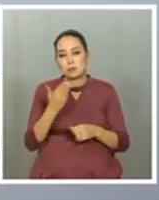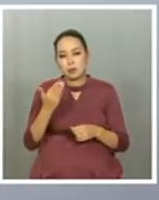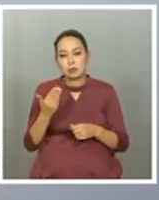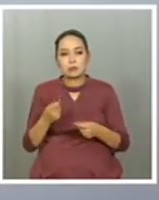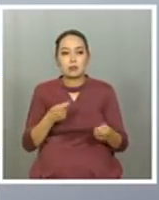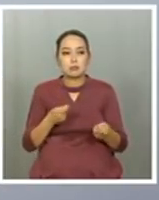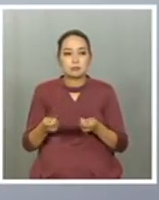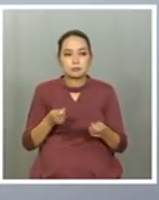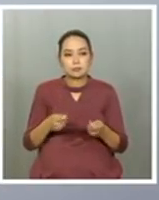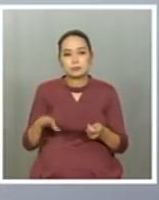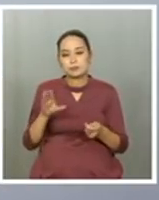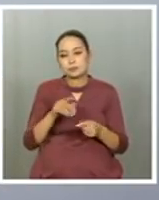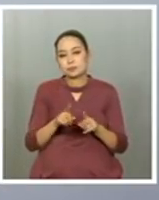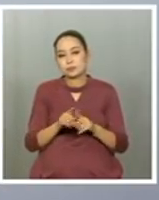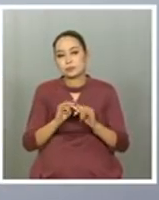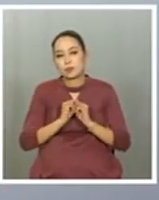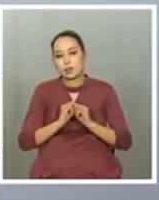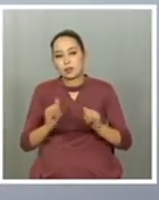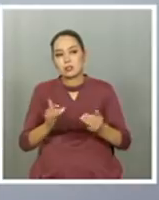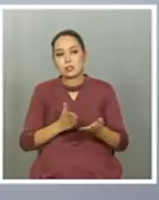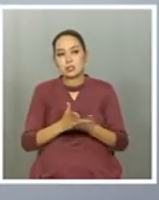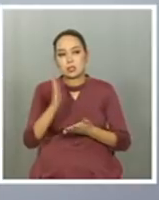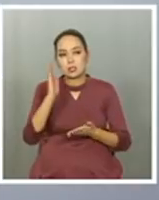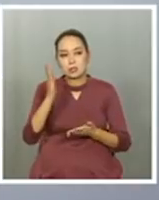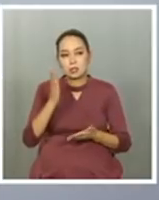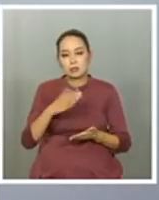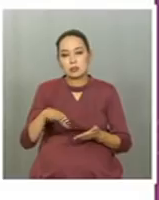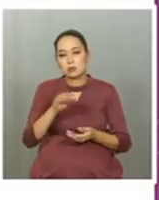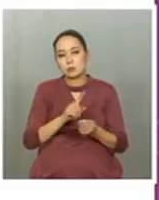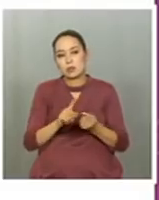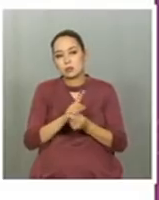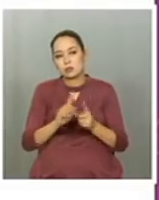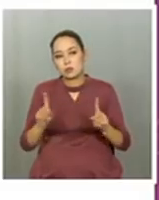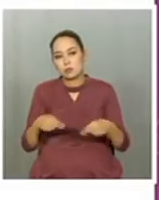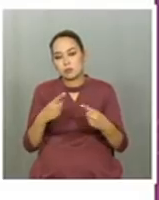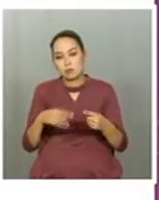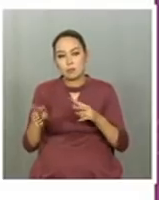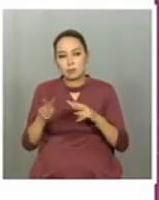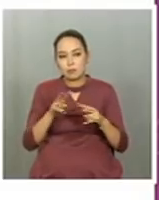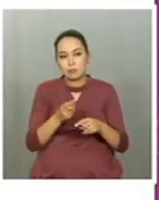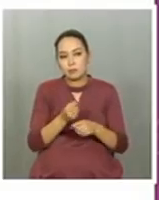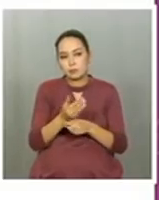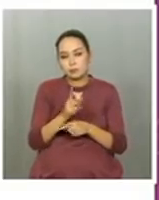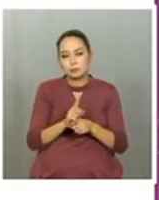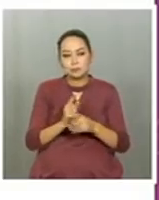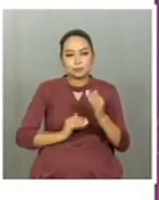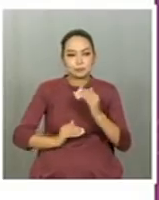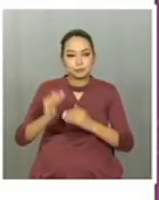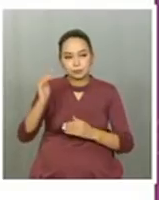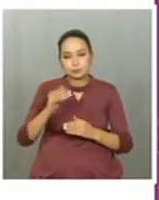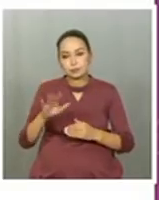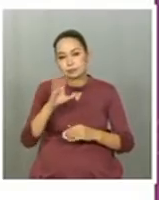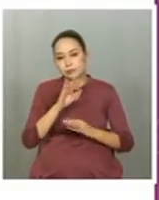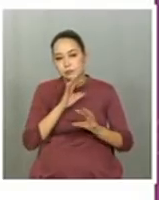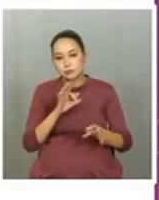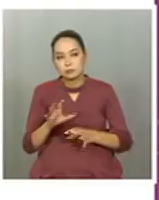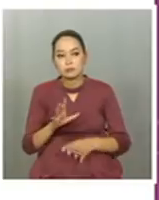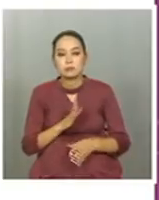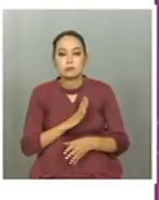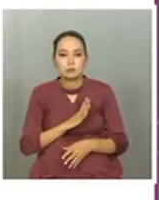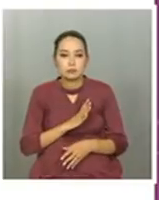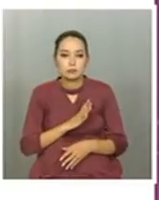арту стратегиясы және жаһандық өзгерістерді бақылау біршама жоғары деңгейде жүргізіліп келеді. Ал